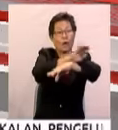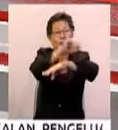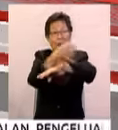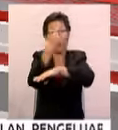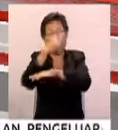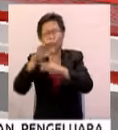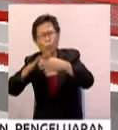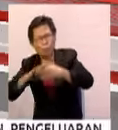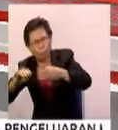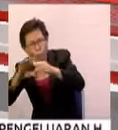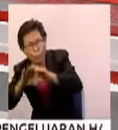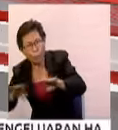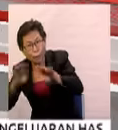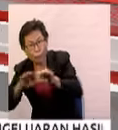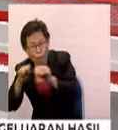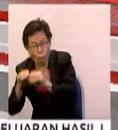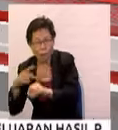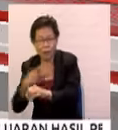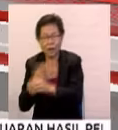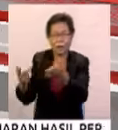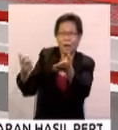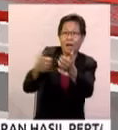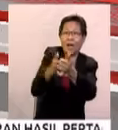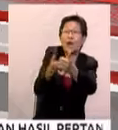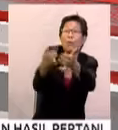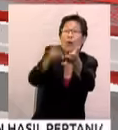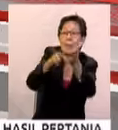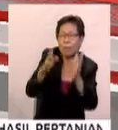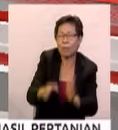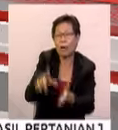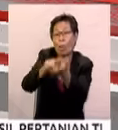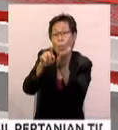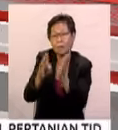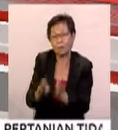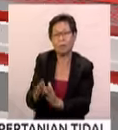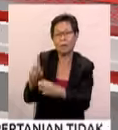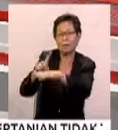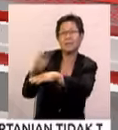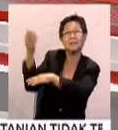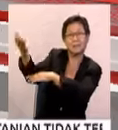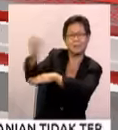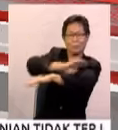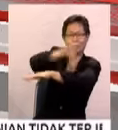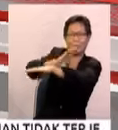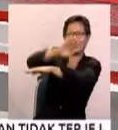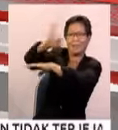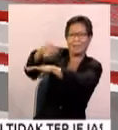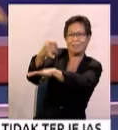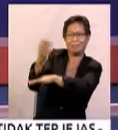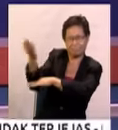untuk perkembangan terkini, kita ikuti laporan wartawan Muhammad Alif Ashraf Kamanur di sana. Silakan.